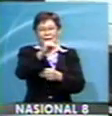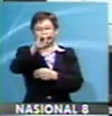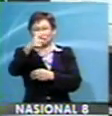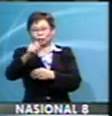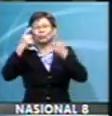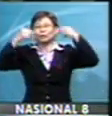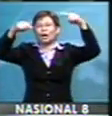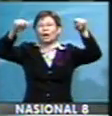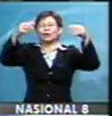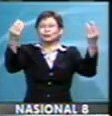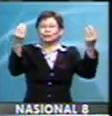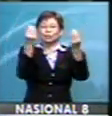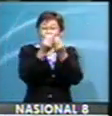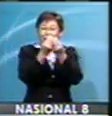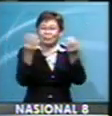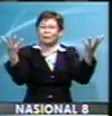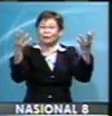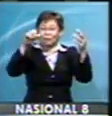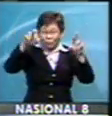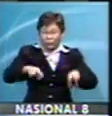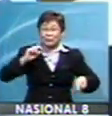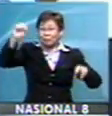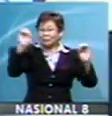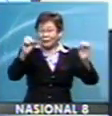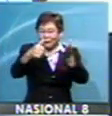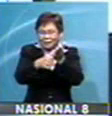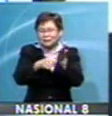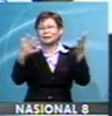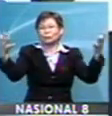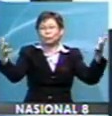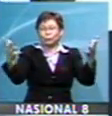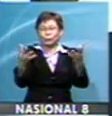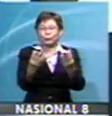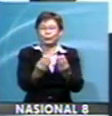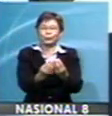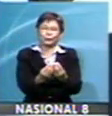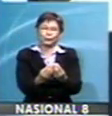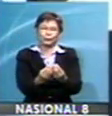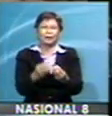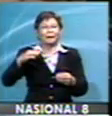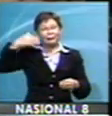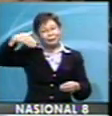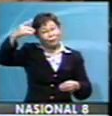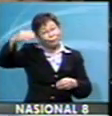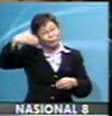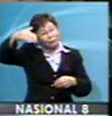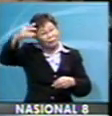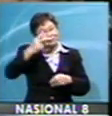berjaya mengurangkan jumlah rakyat Sabah yang tidak mempunyai KAD pengenalan we see